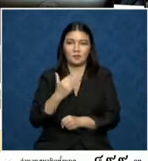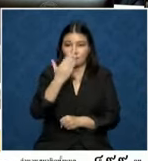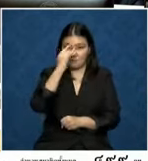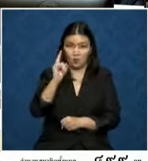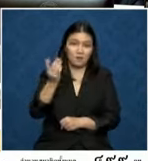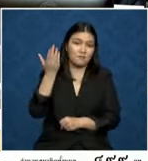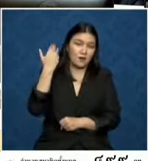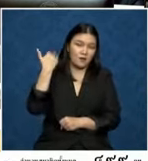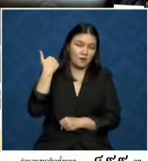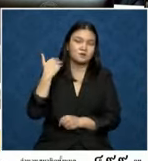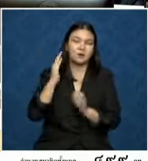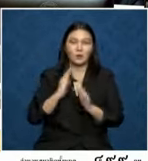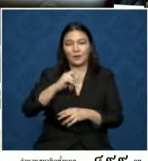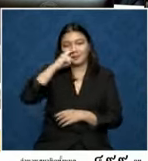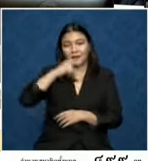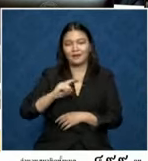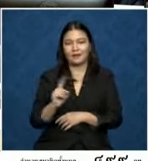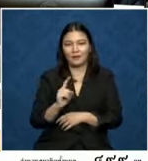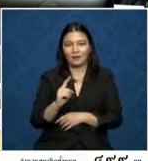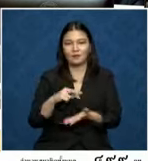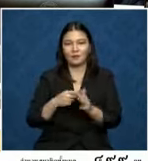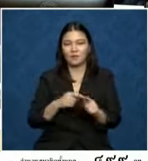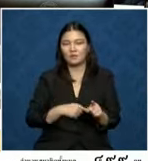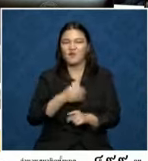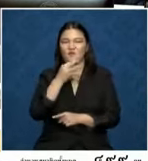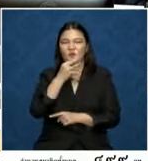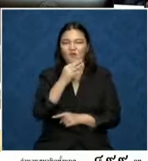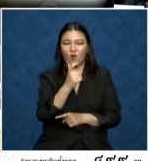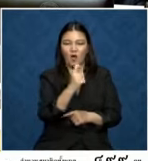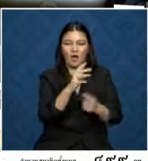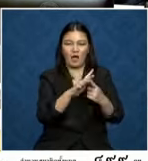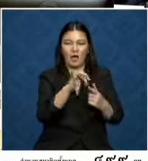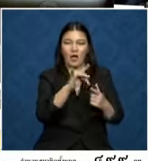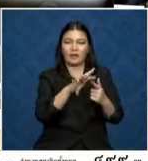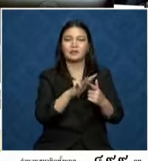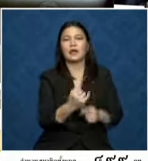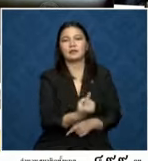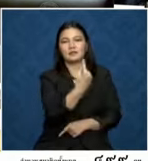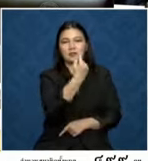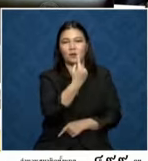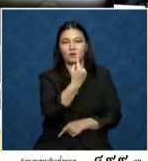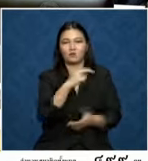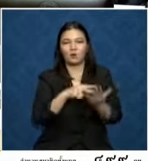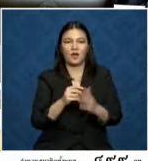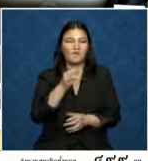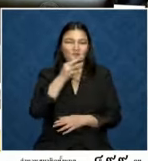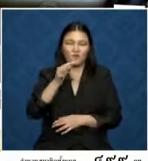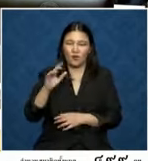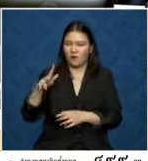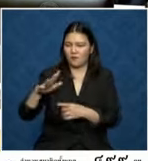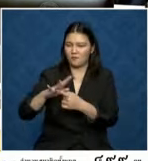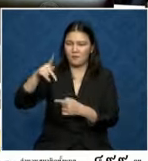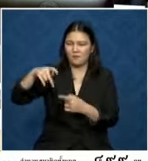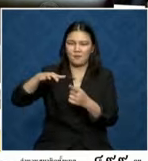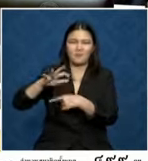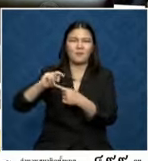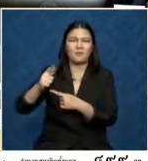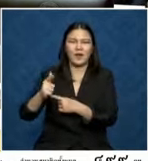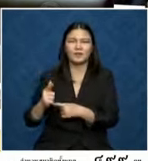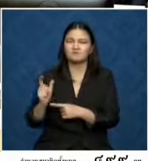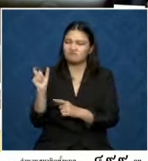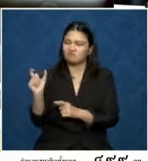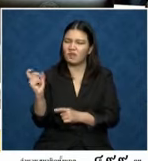ช้เช็คของคนไทยนั้นจะใช้เฉพาะมาตรการลงโทษทางอาญาเท่านั้นโดยมิได้มีการกำหนดมาตรการทางแพ่งเข้ามาเกี่ยวข้องเท่าใดนัก